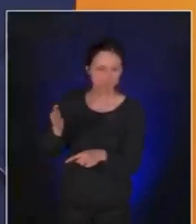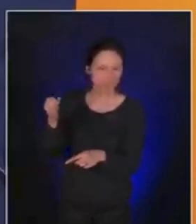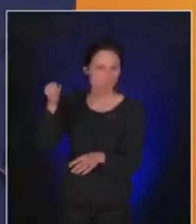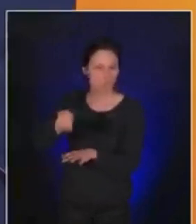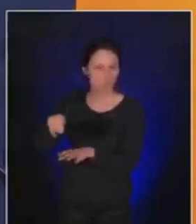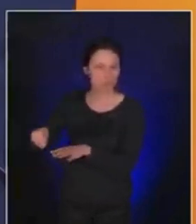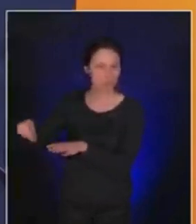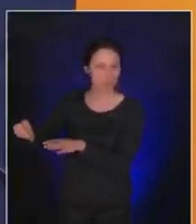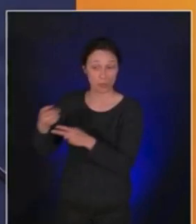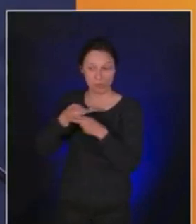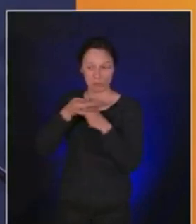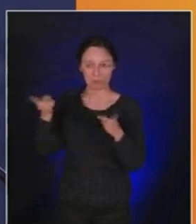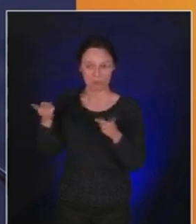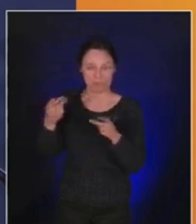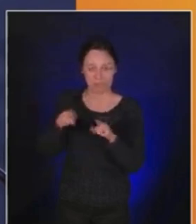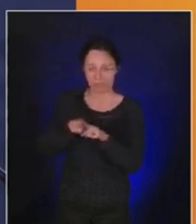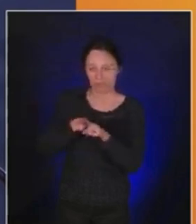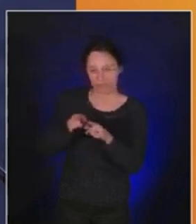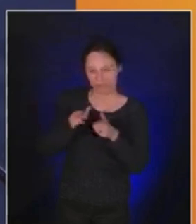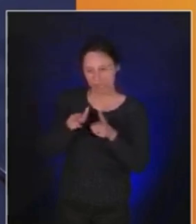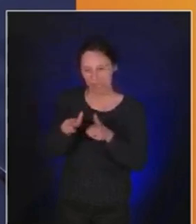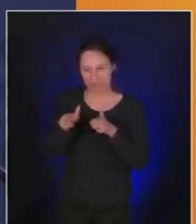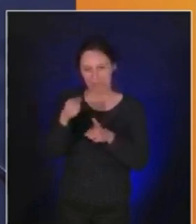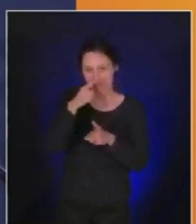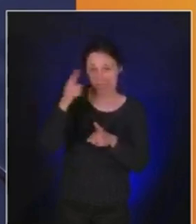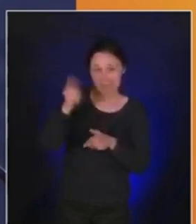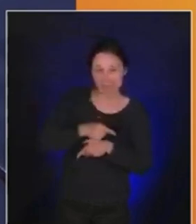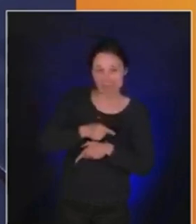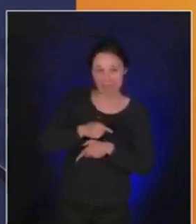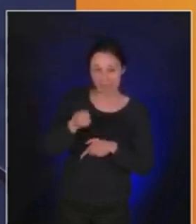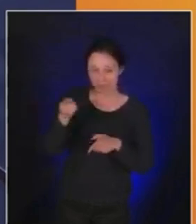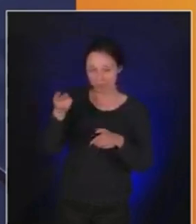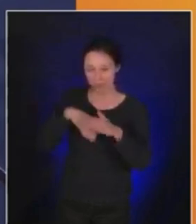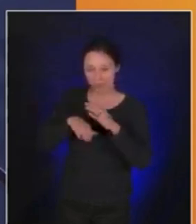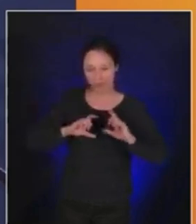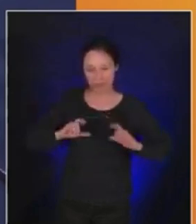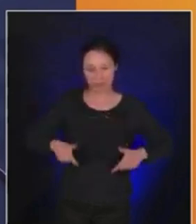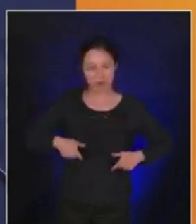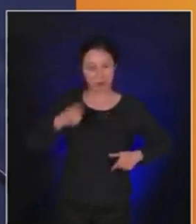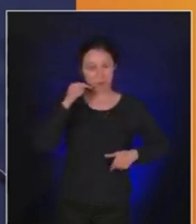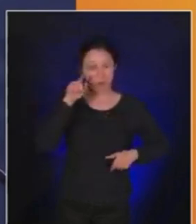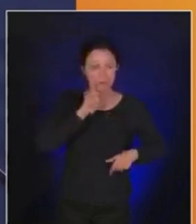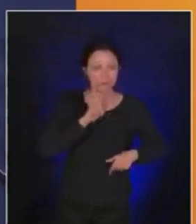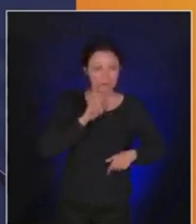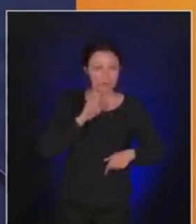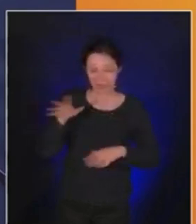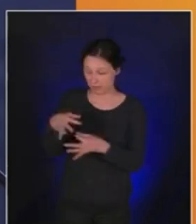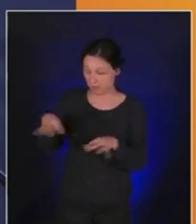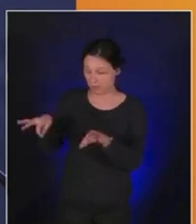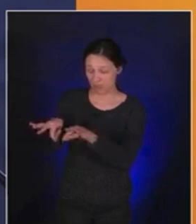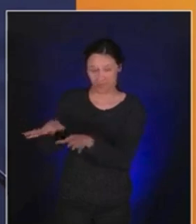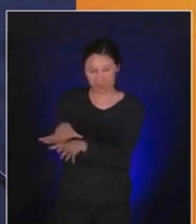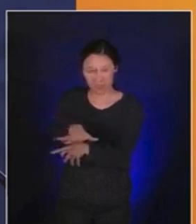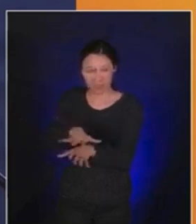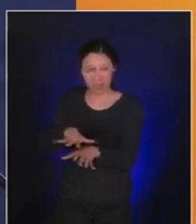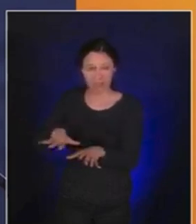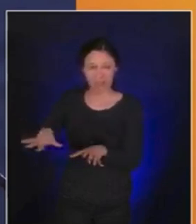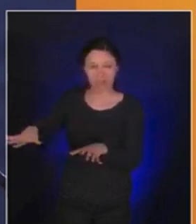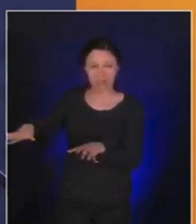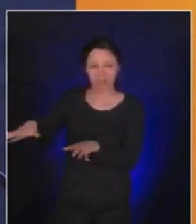qui a frappé les écoles pour filles dans tout le pays. Mais malgré l'essoufflement des